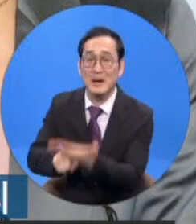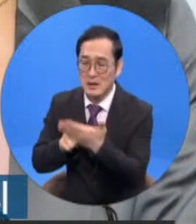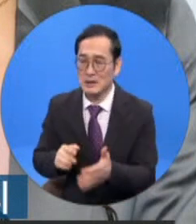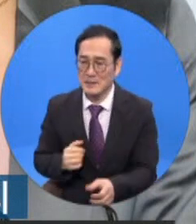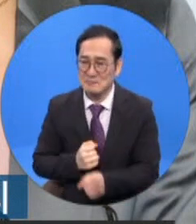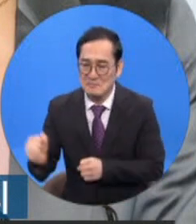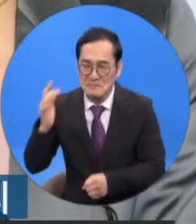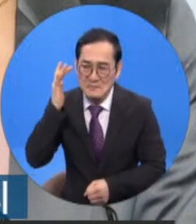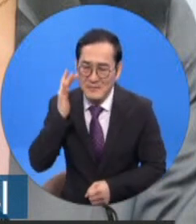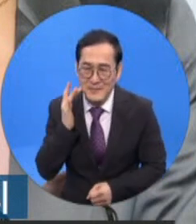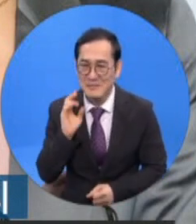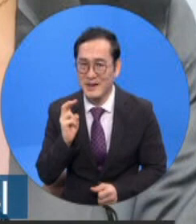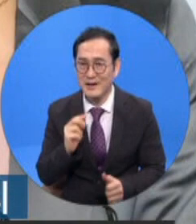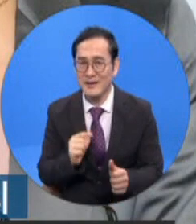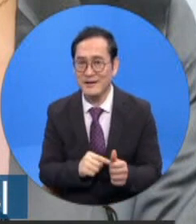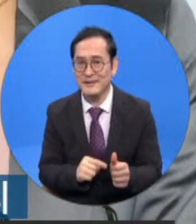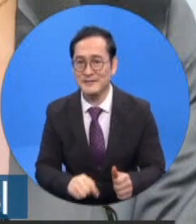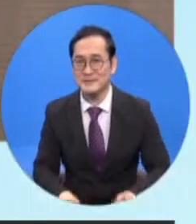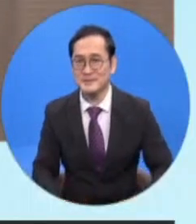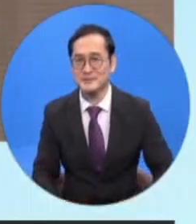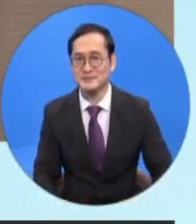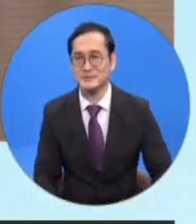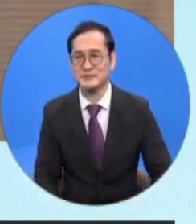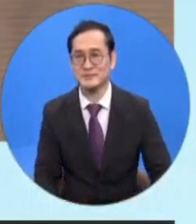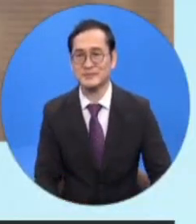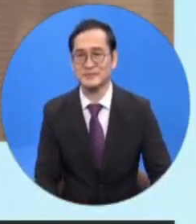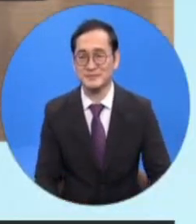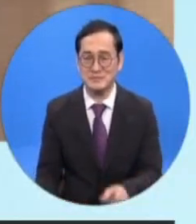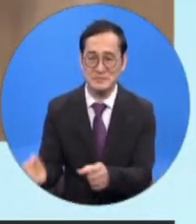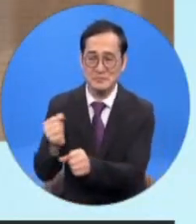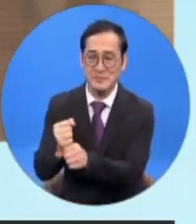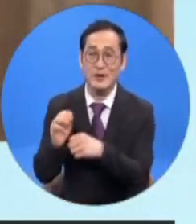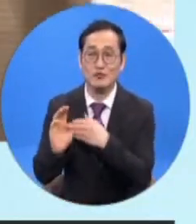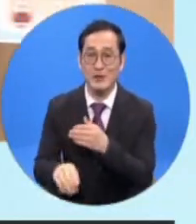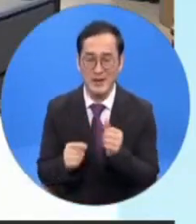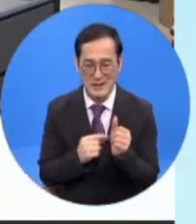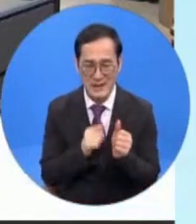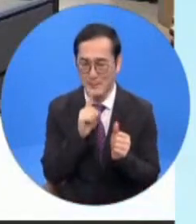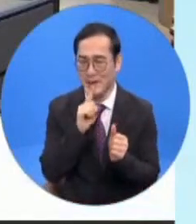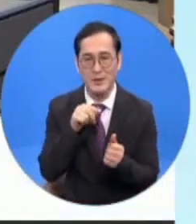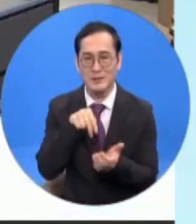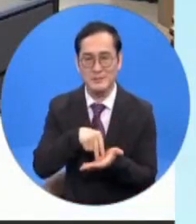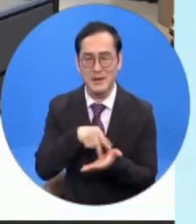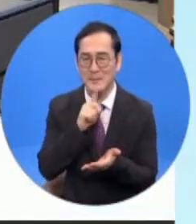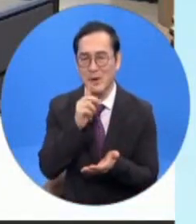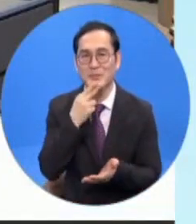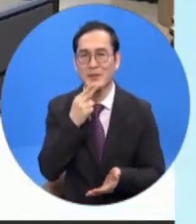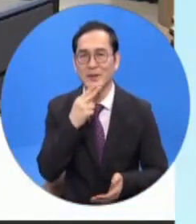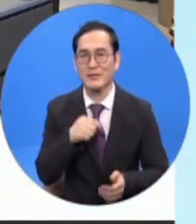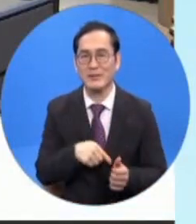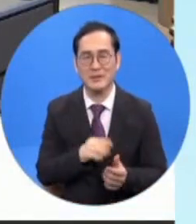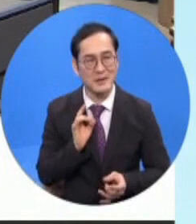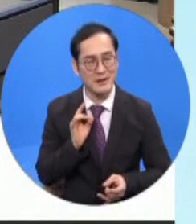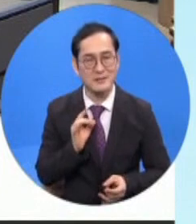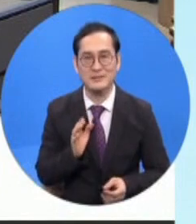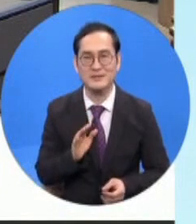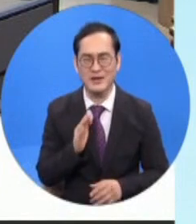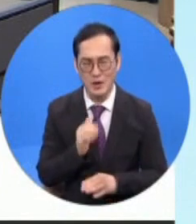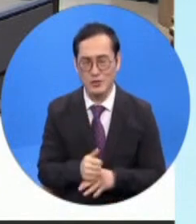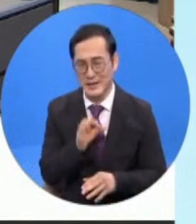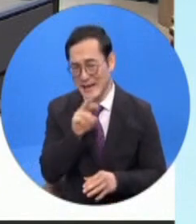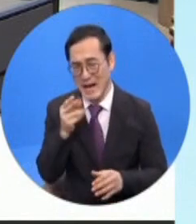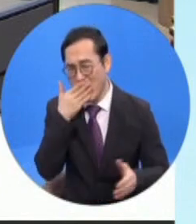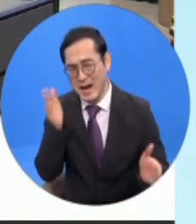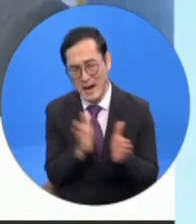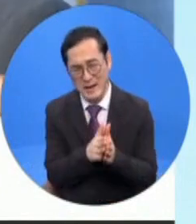굉장히 높습니다 근데 지금 이 녹지로 복원됐다 얘기 나오고 기부 건 아무런 얘기를 하고 있지 않은데 4 이 자칫하면 이것은 야권 전체의